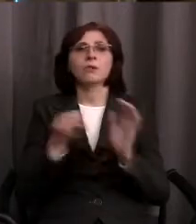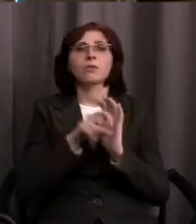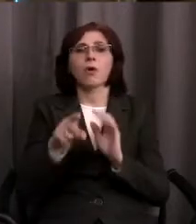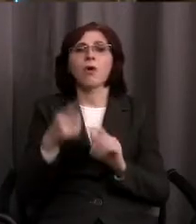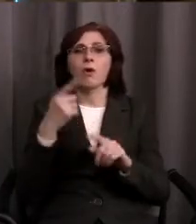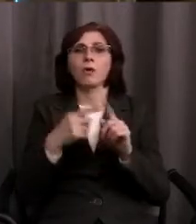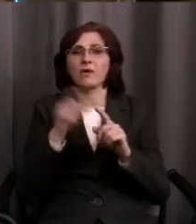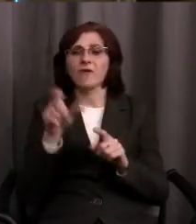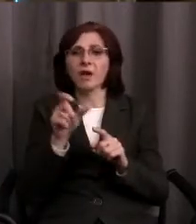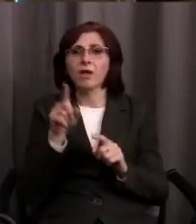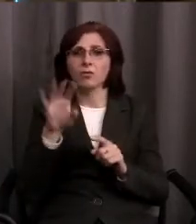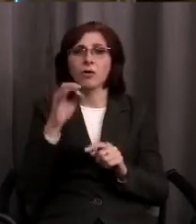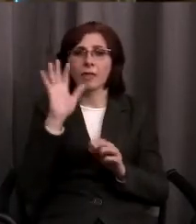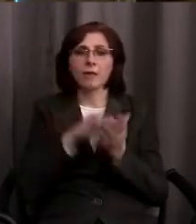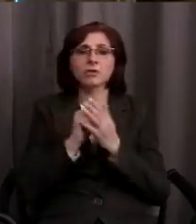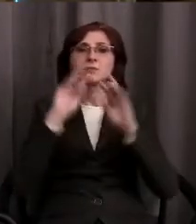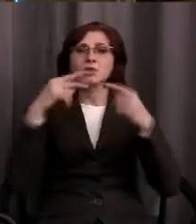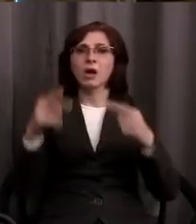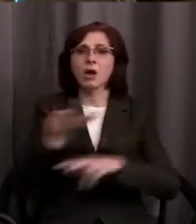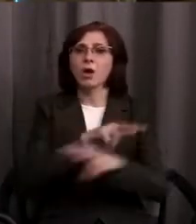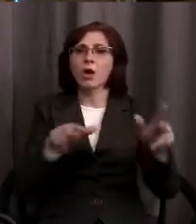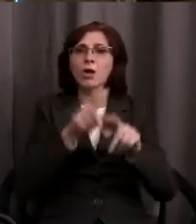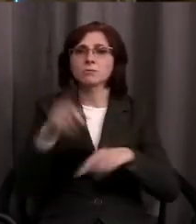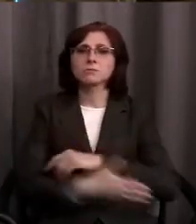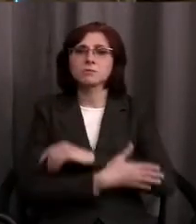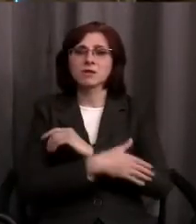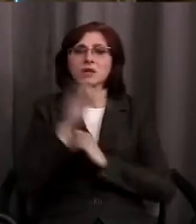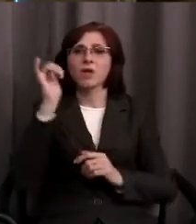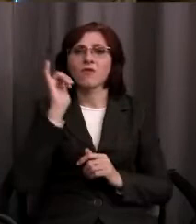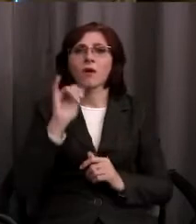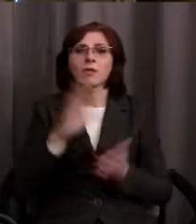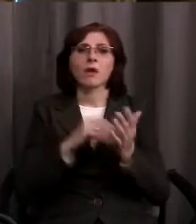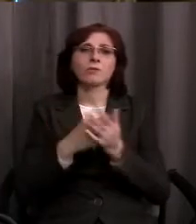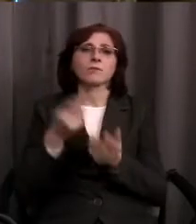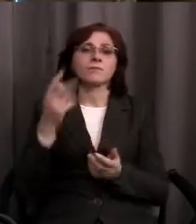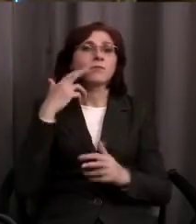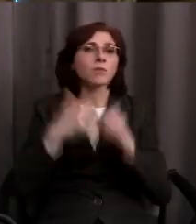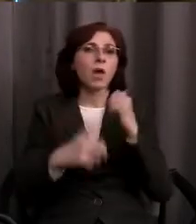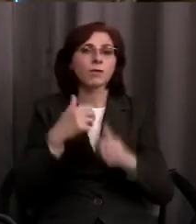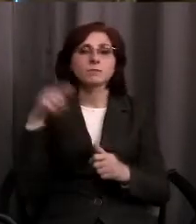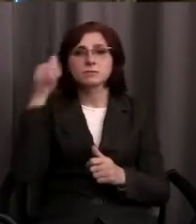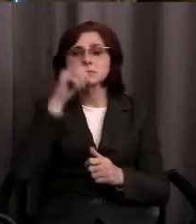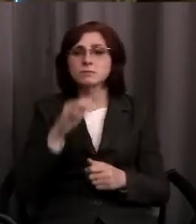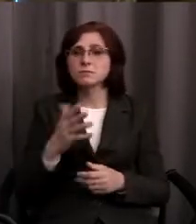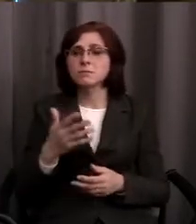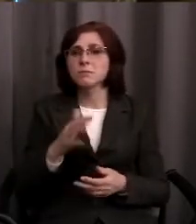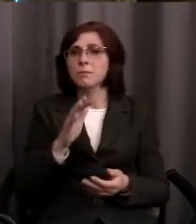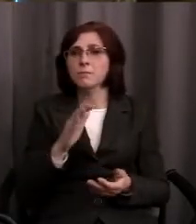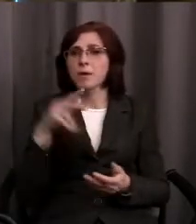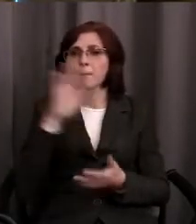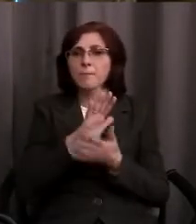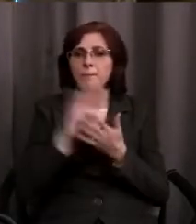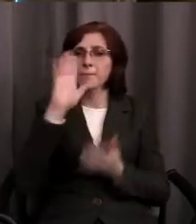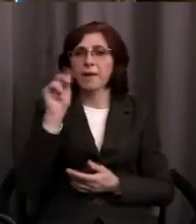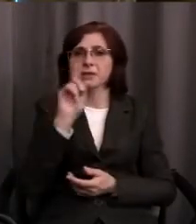tego momentu, gdzie przekazujemy rodzinom tak podstawowe informacje jak problem ubezwłasnowolnienia, żeby później nie było